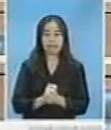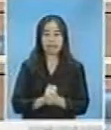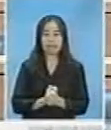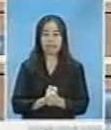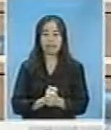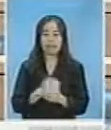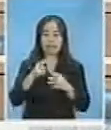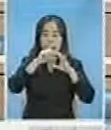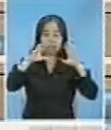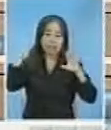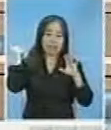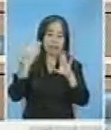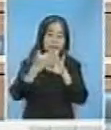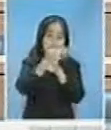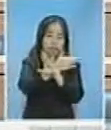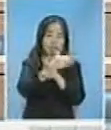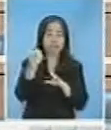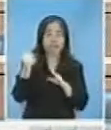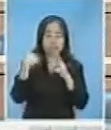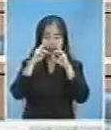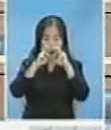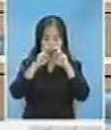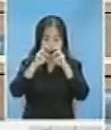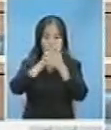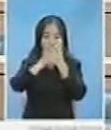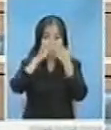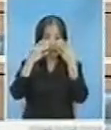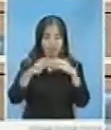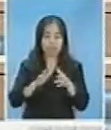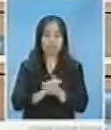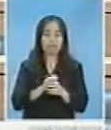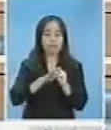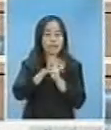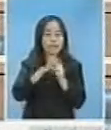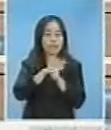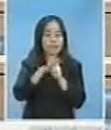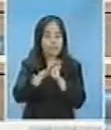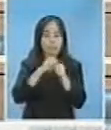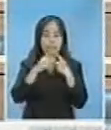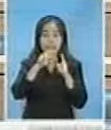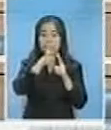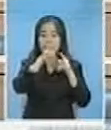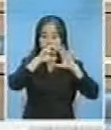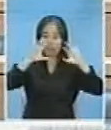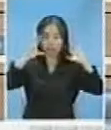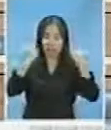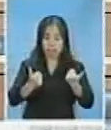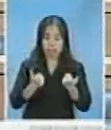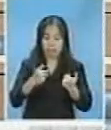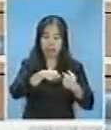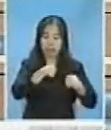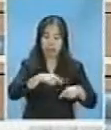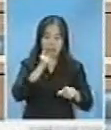รัฐบาลชุดที่แล้วนะครับได้ศึกษาไว้นะครับพอสมควรถ้ารัฐบาลชุดนี้มีความจริง